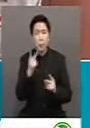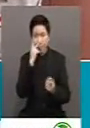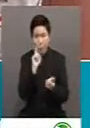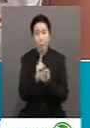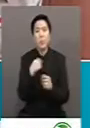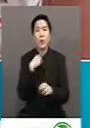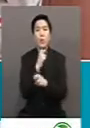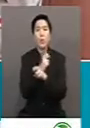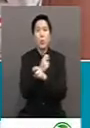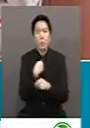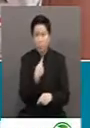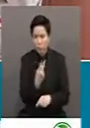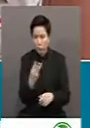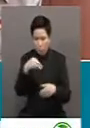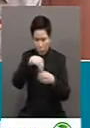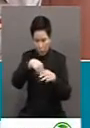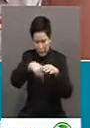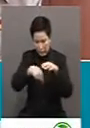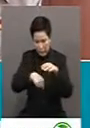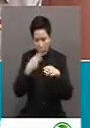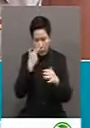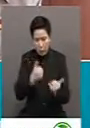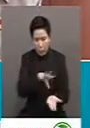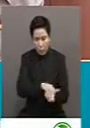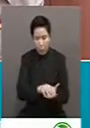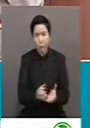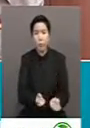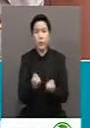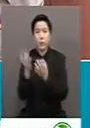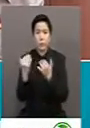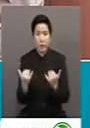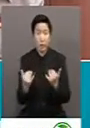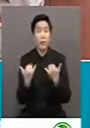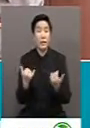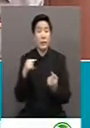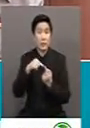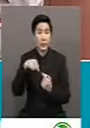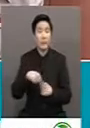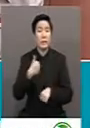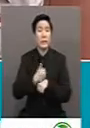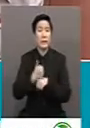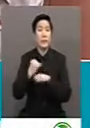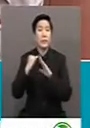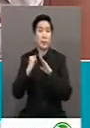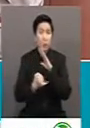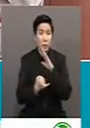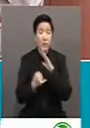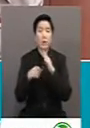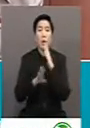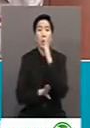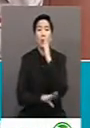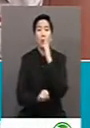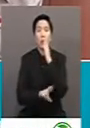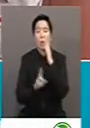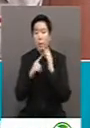ระดูกก็เห็นว่าเจอหลายชิ้นเหมือนกันก็เข้ากำลังรวบรวมตอนนี้ ครับตอนนี้เองทางผู้ราชการจังหวัดนะครับก็สั่งไปถึงเจ้